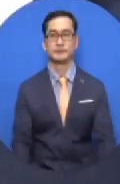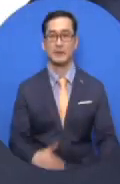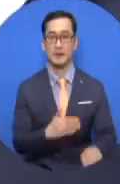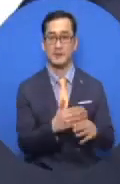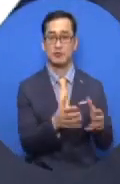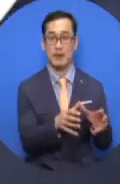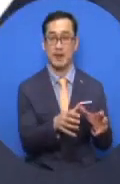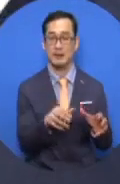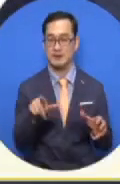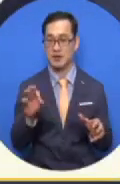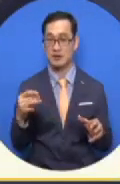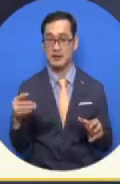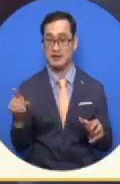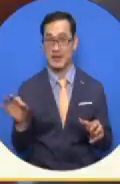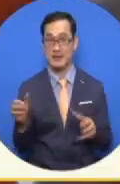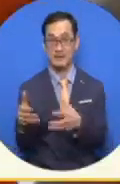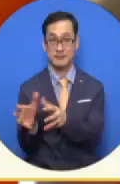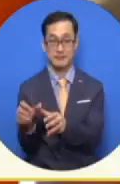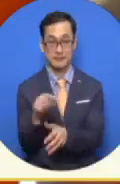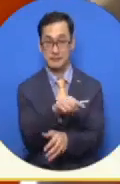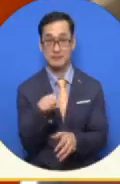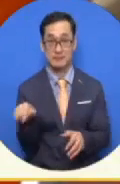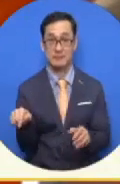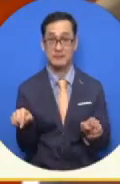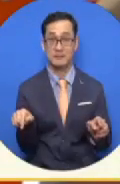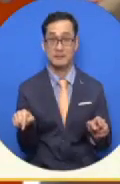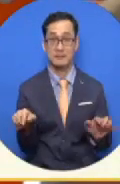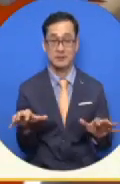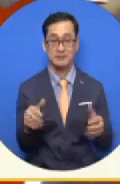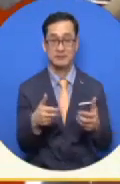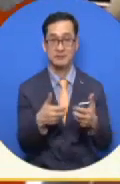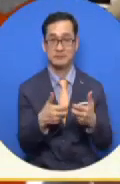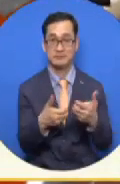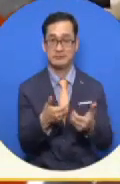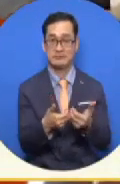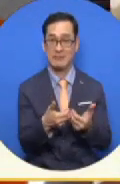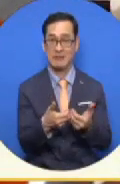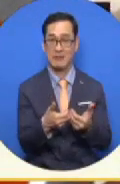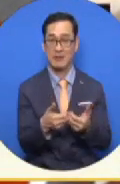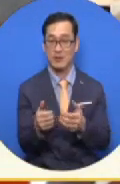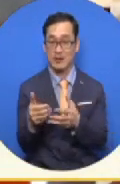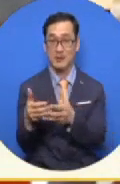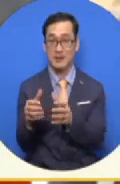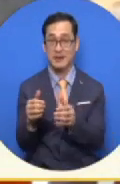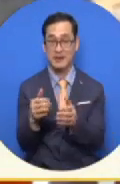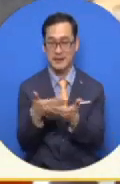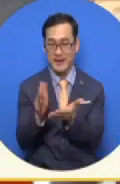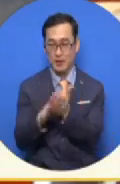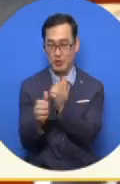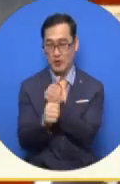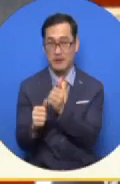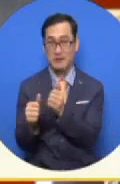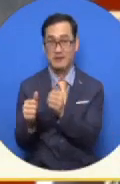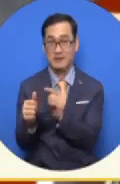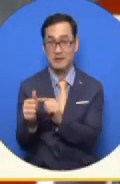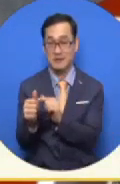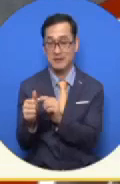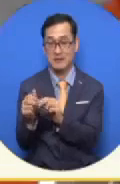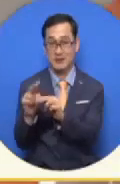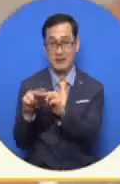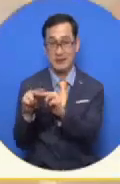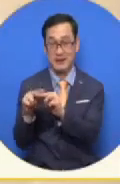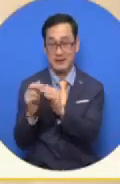민주당과 정의당 사이에서 심상정 의원의 교체를 두고 균열이 뚜렷해진 상황에서 앞으로의 국회 정상화 과정과 또